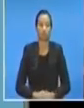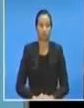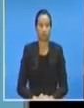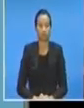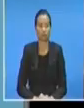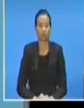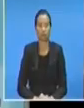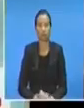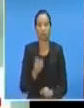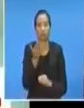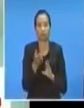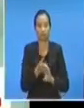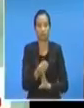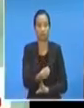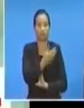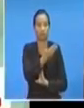ขอต่อครับ